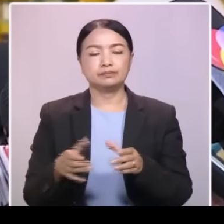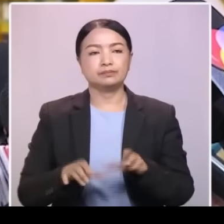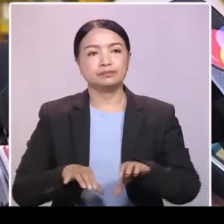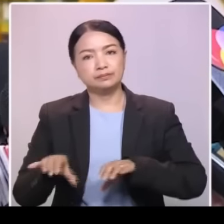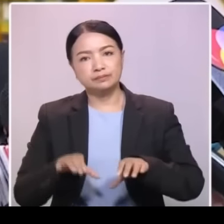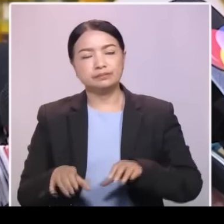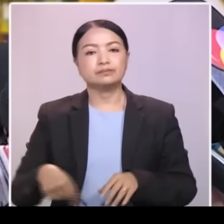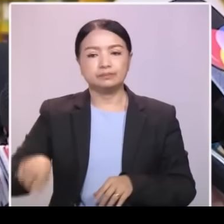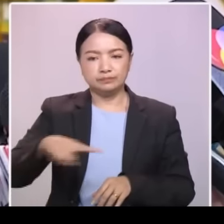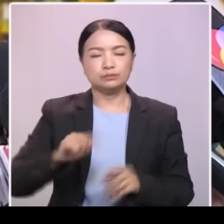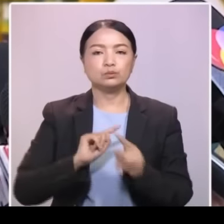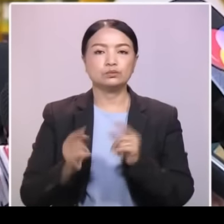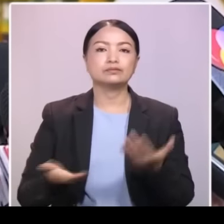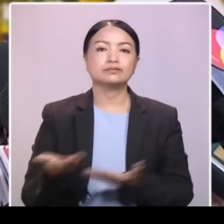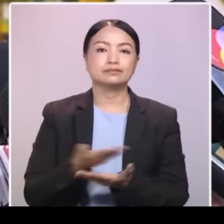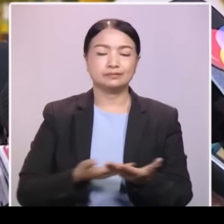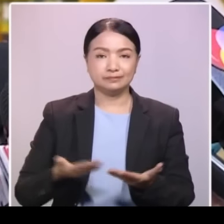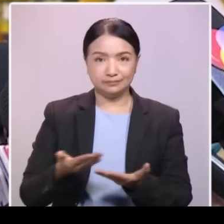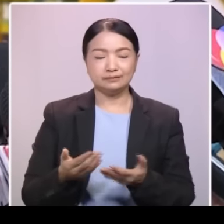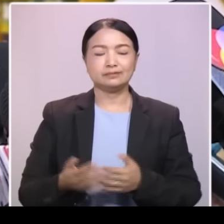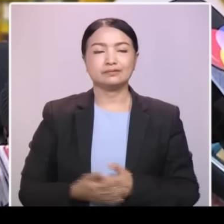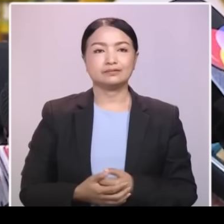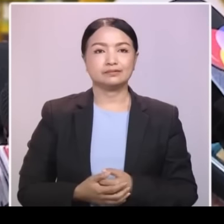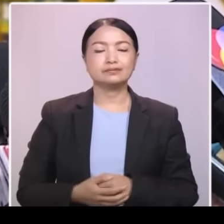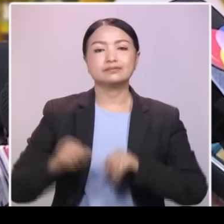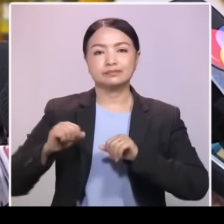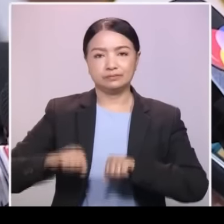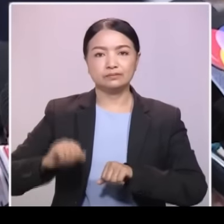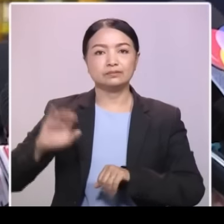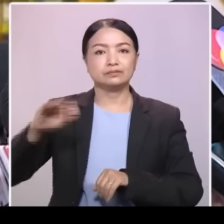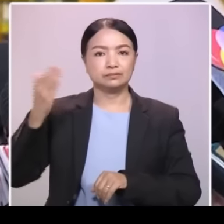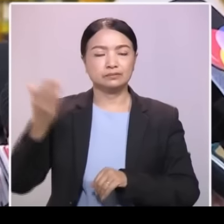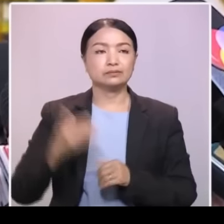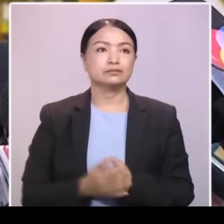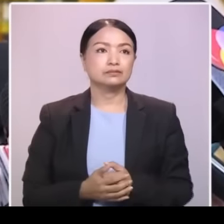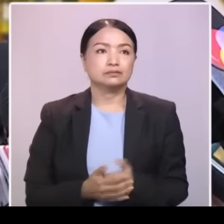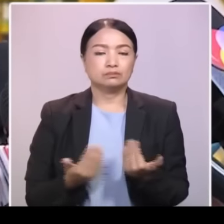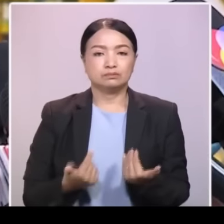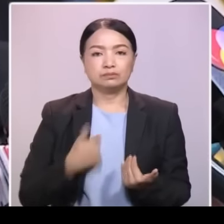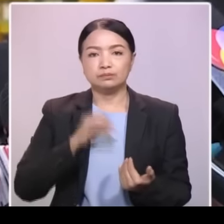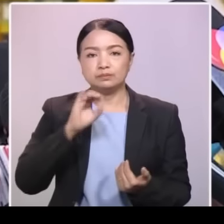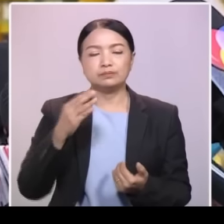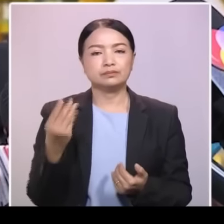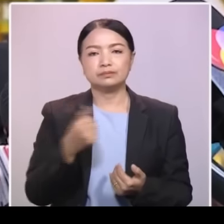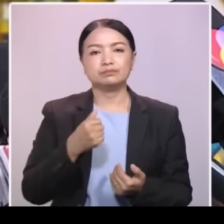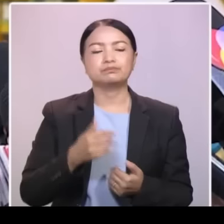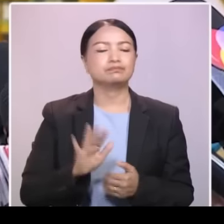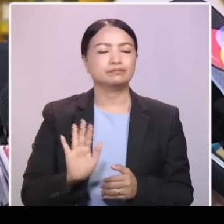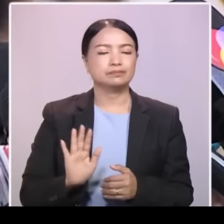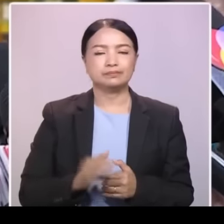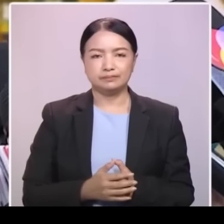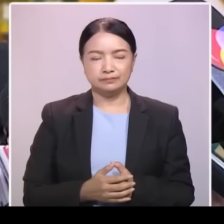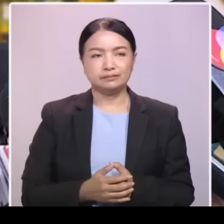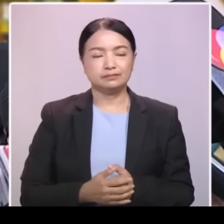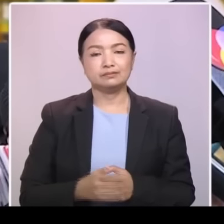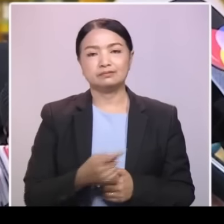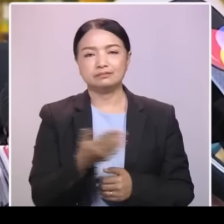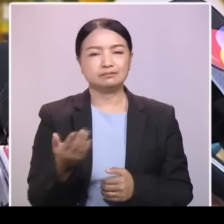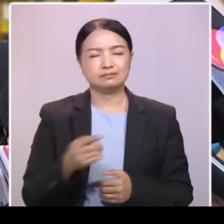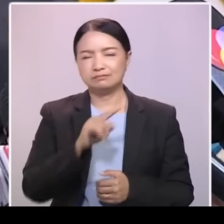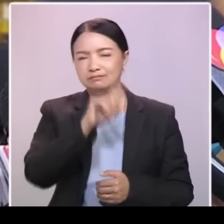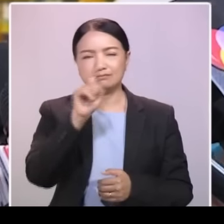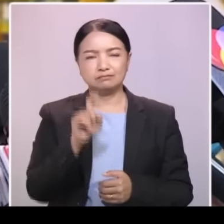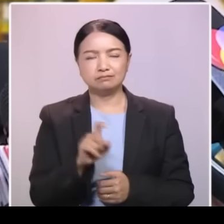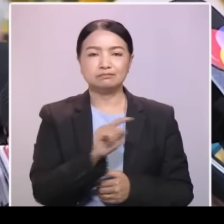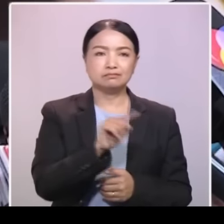พรรคร่วมรัฐบาลต้องมีการเจรจาตกลงกันก่อนนะครับวันนี้ถ้าบอกก็จะเร็วไปนะหรือถ้าหลายท่านอาจจะสงสัย